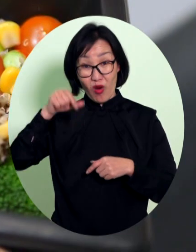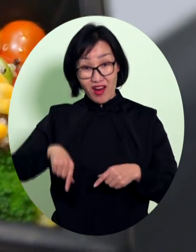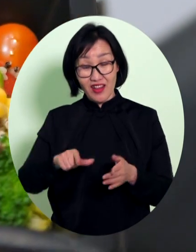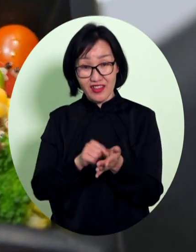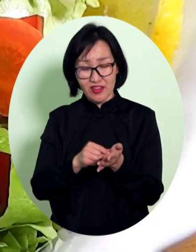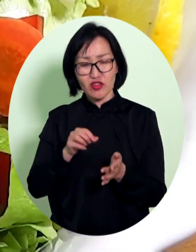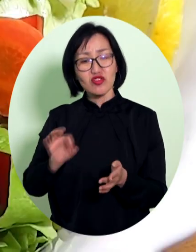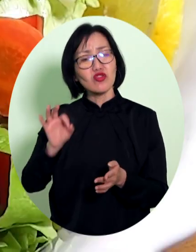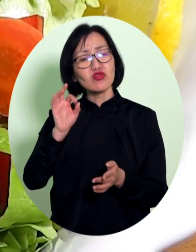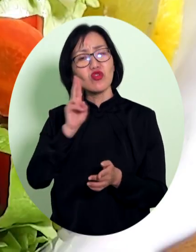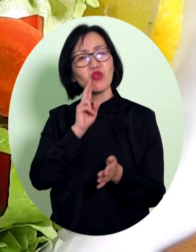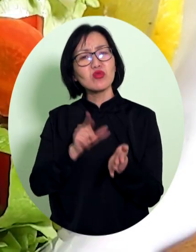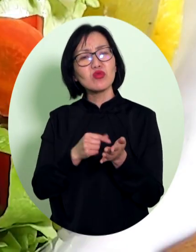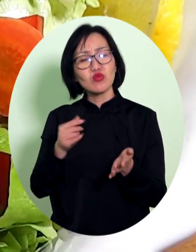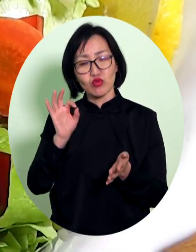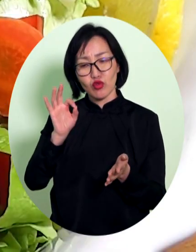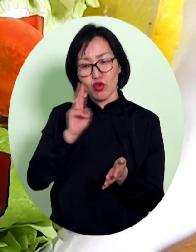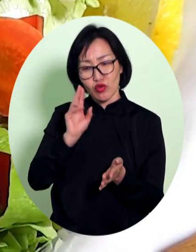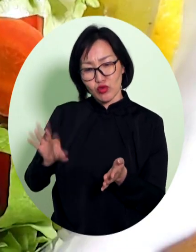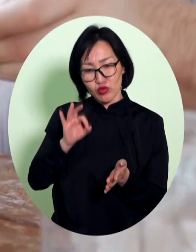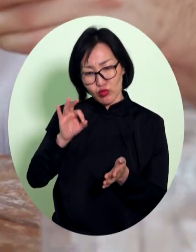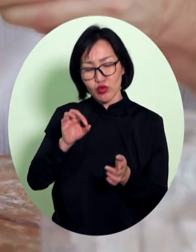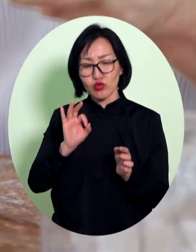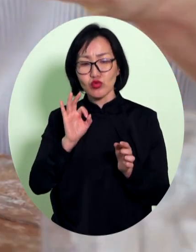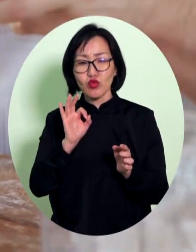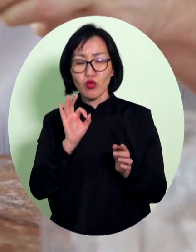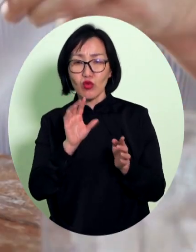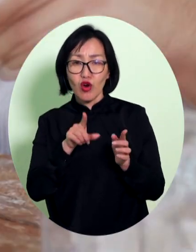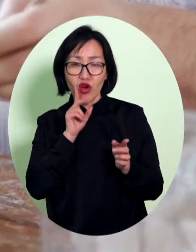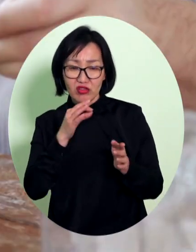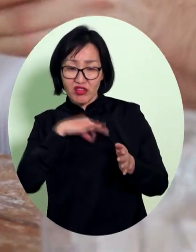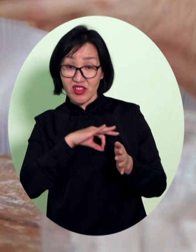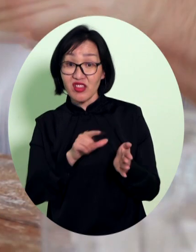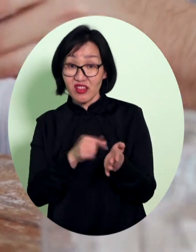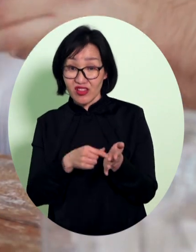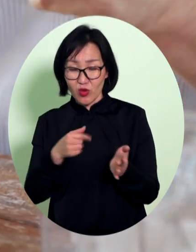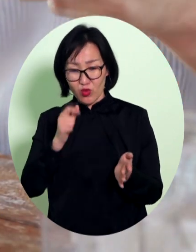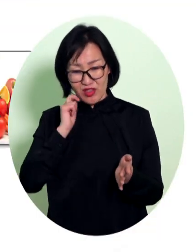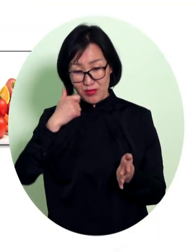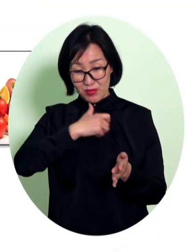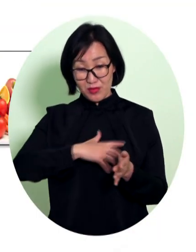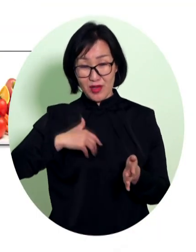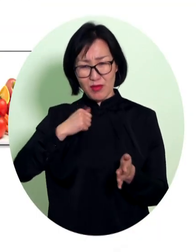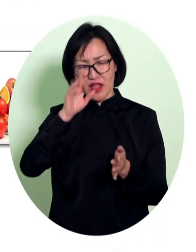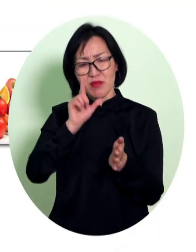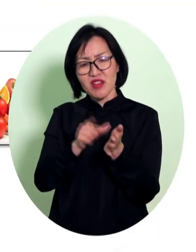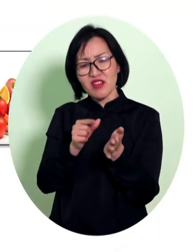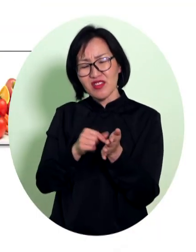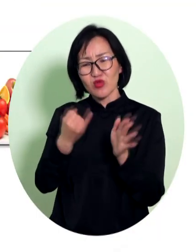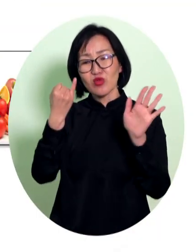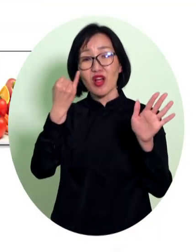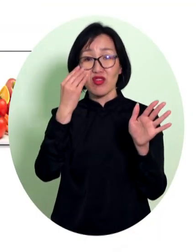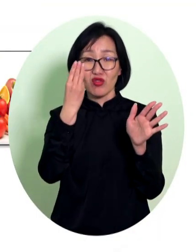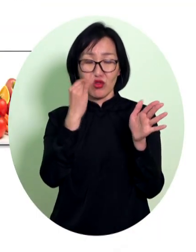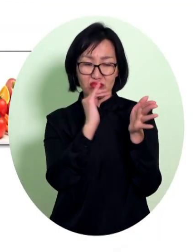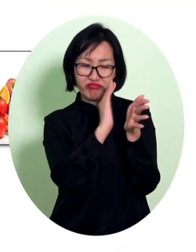нь товчхондоо хоол хүнсээ зөв сонгож, зохистой эргэлэх ухаан юм. Ингэснээр хүний бие махбодын хэвийн үйл ажиллагааг явуулах зайлшгүй хэрэгтэй 6